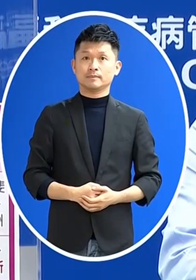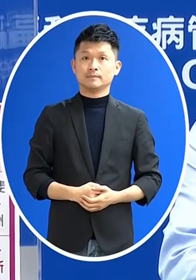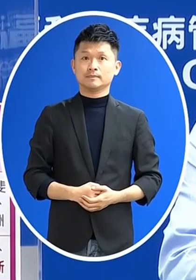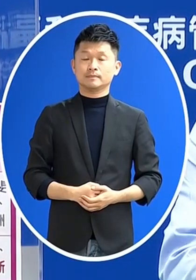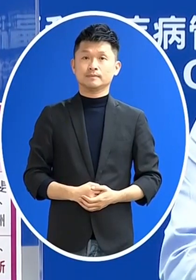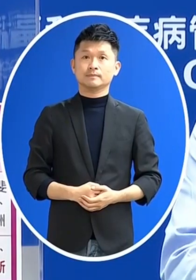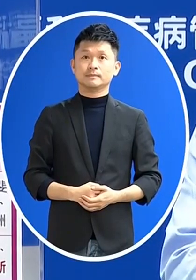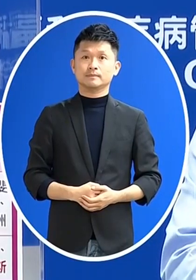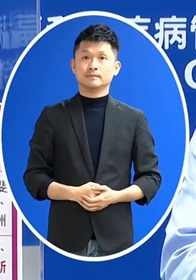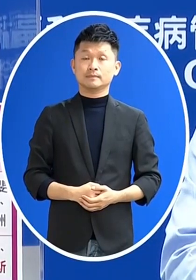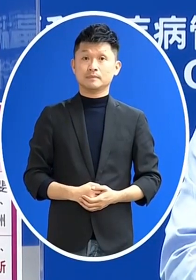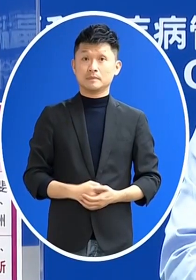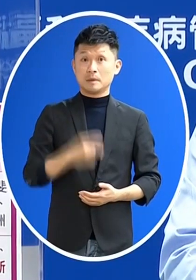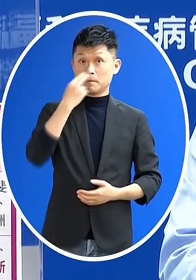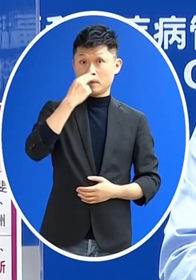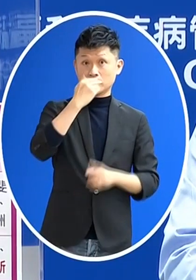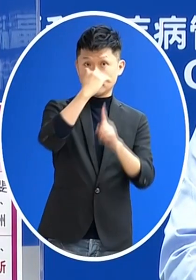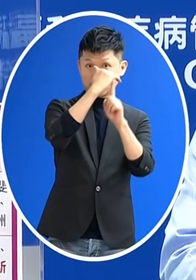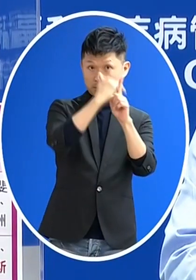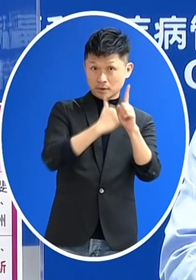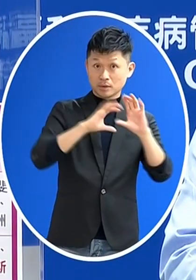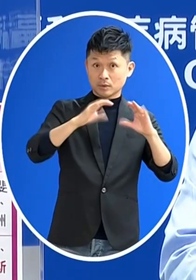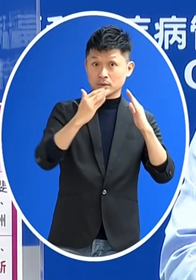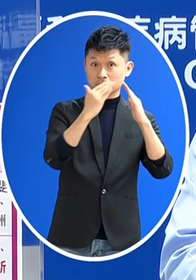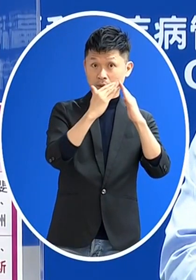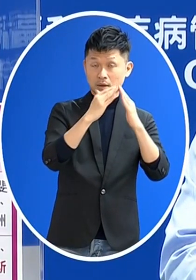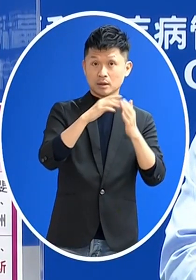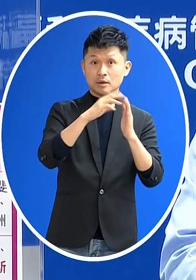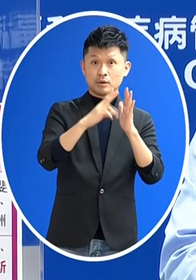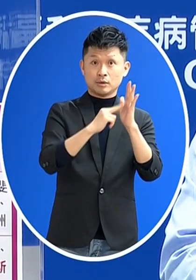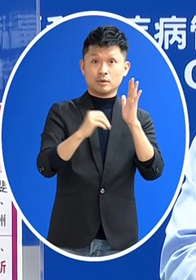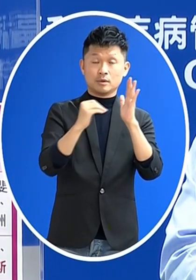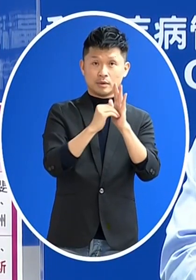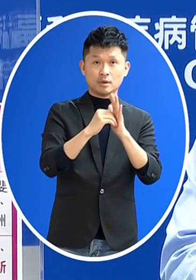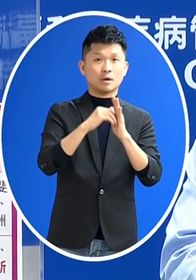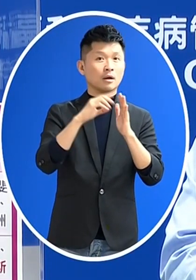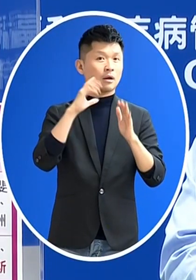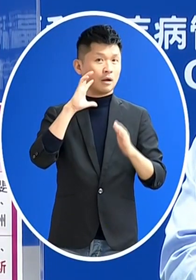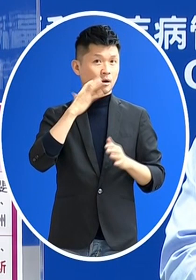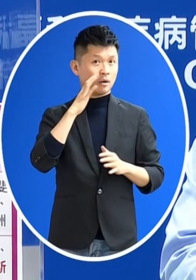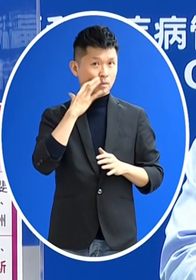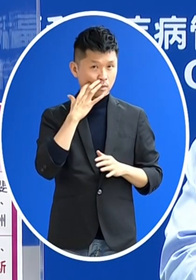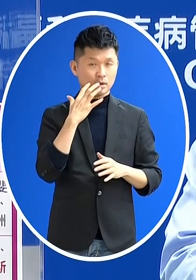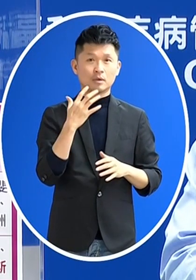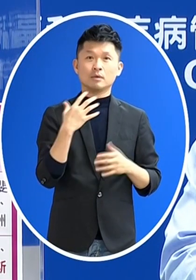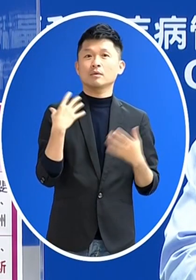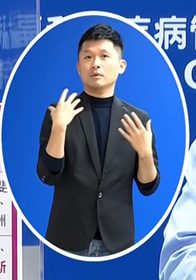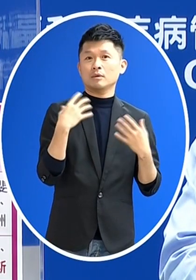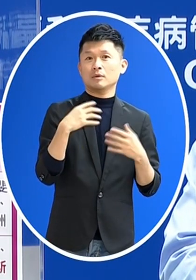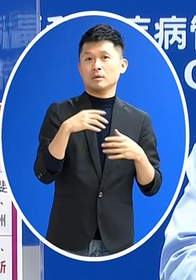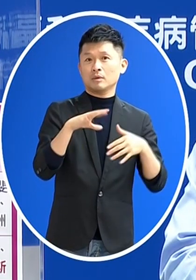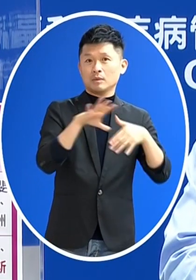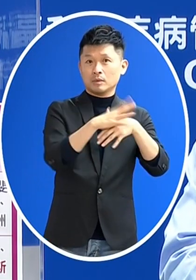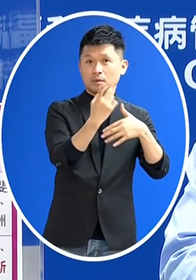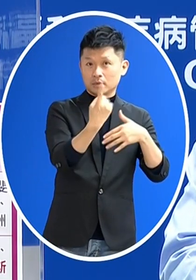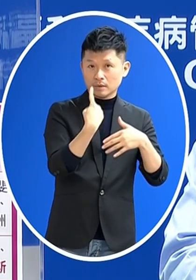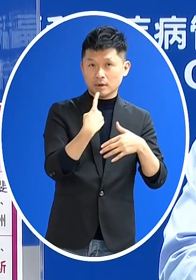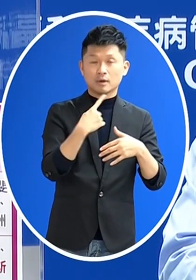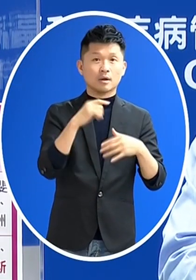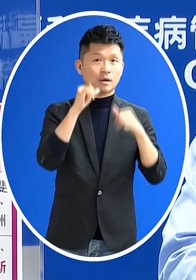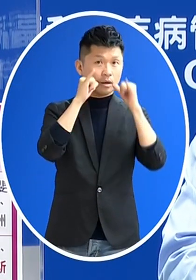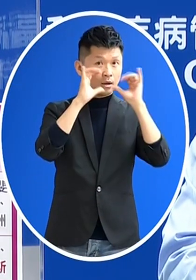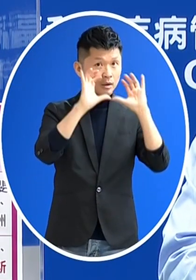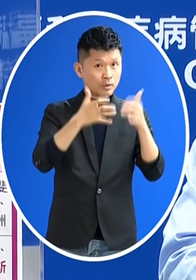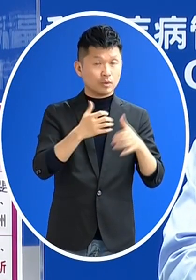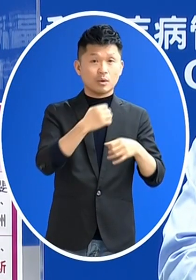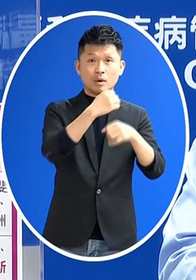那低风险的国家有纽西兰、澳门、帛琉，这没有变，斐济、文莱、寮国、诺鲁、马尔绍群